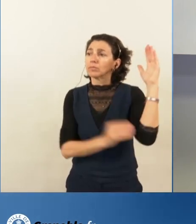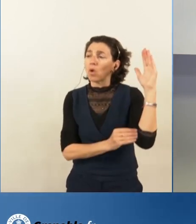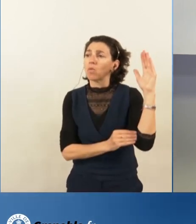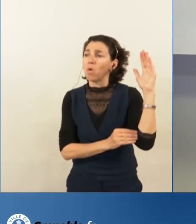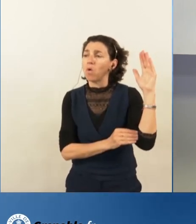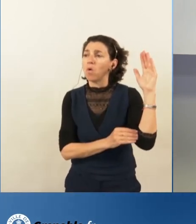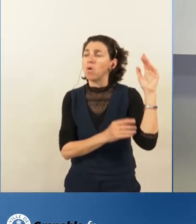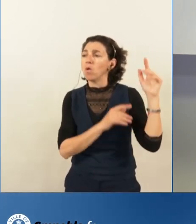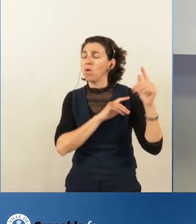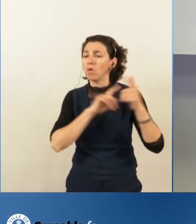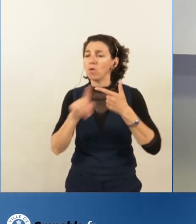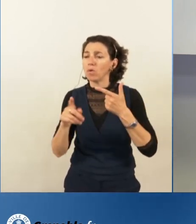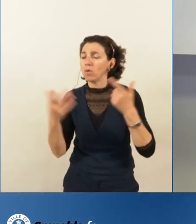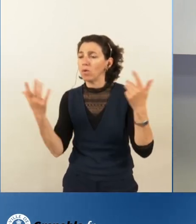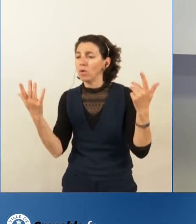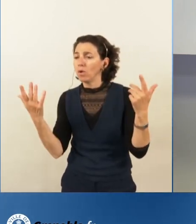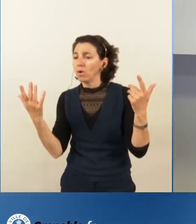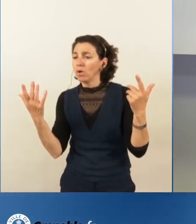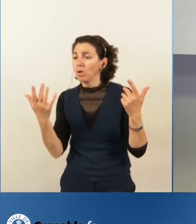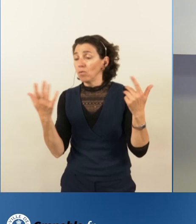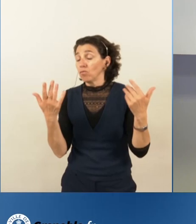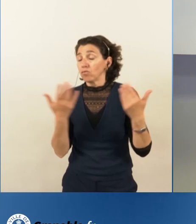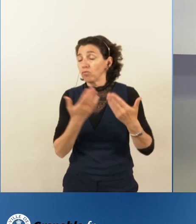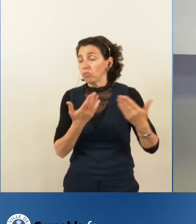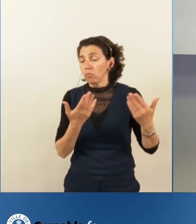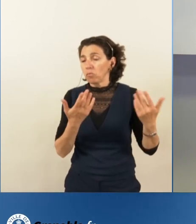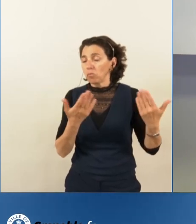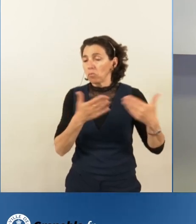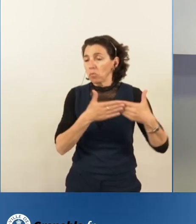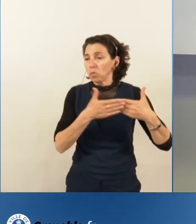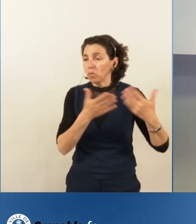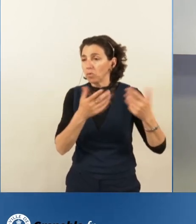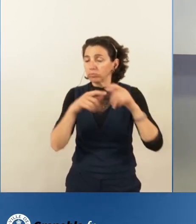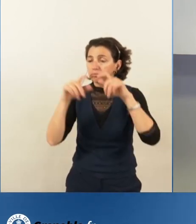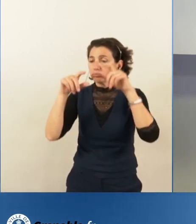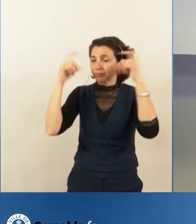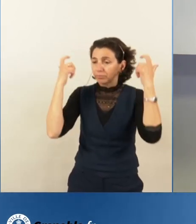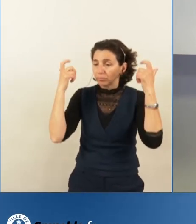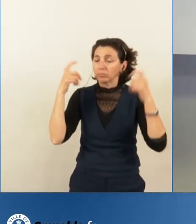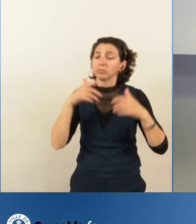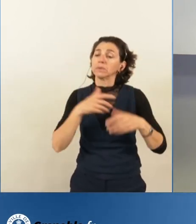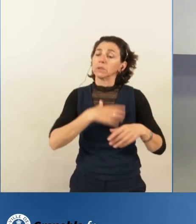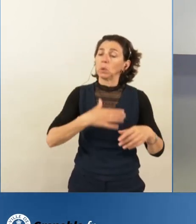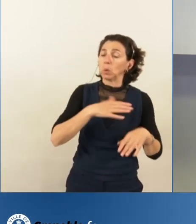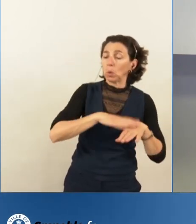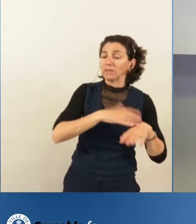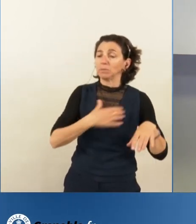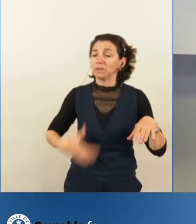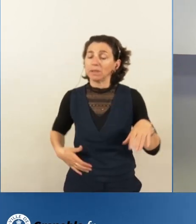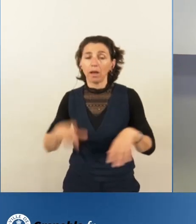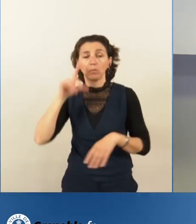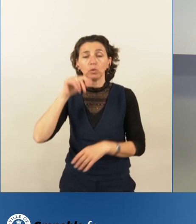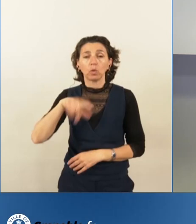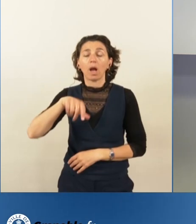identique remplacer le titre par décision du conseil municipal de retrait des fonctions d'adjoint de Monsieur Maxence